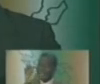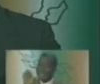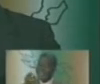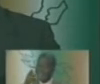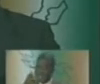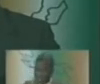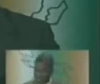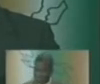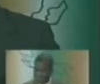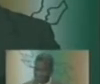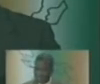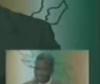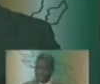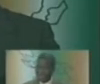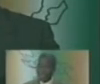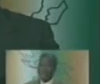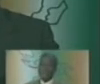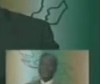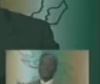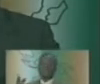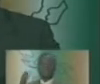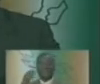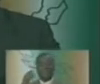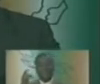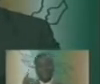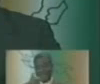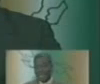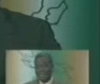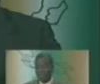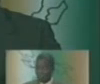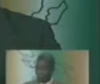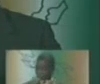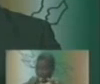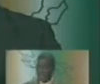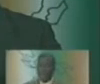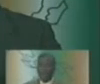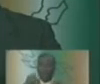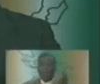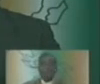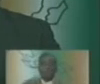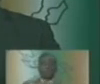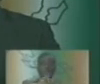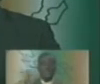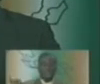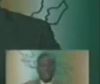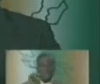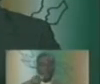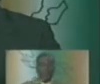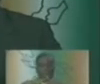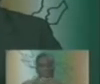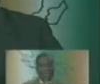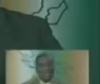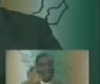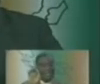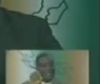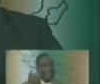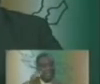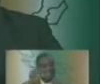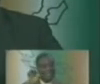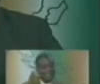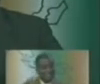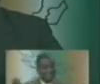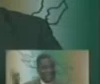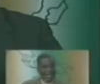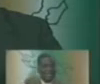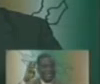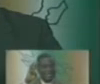2010-307 du 26 novembre 2010 est prorogé comme suit. Le jeudi 2 décembre 2010 de 19h à 6h du matin.